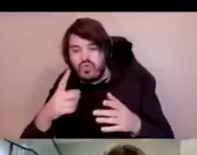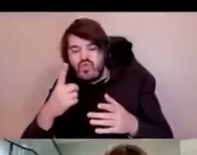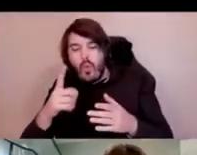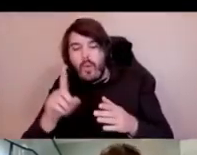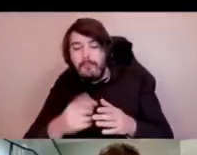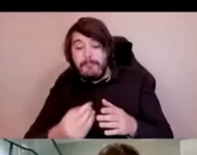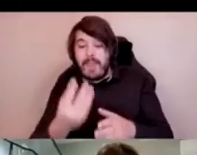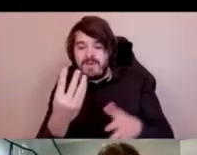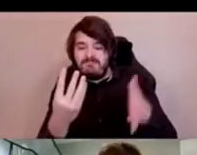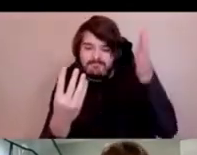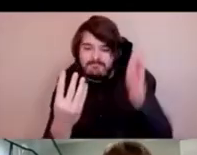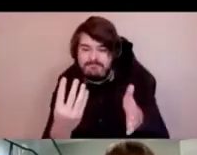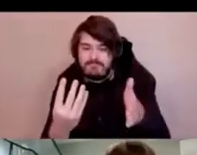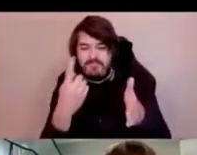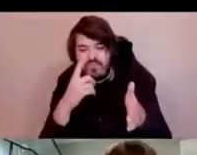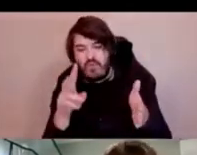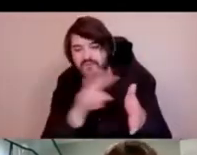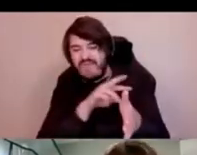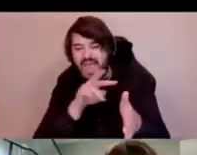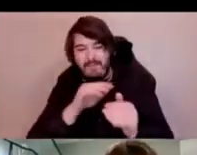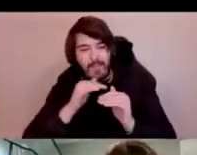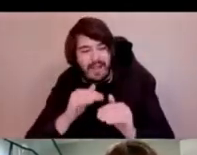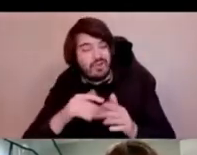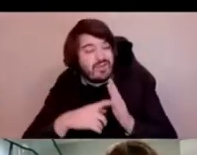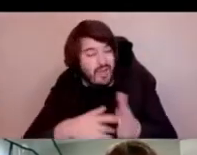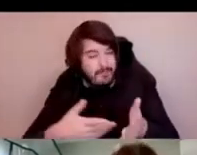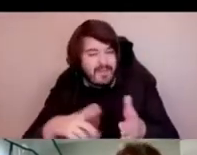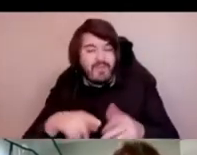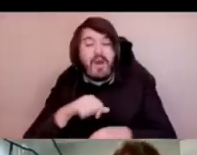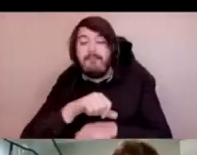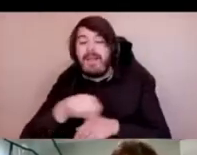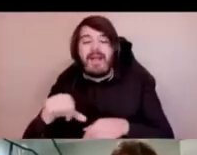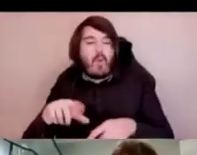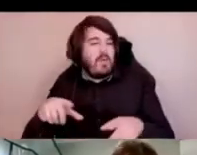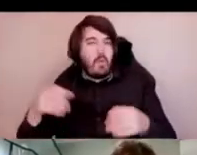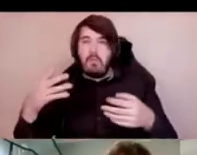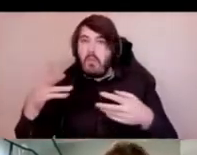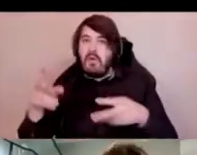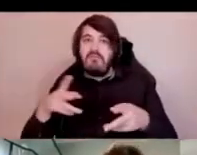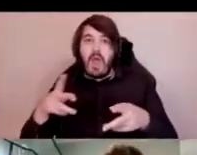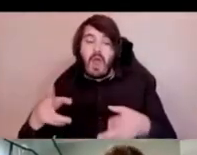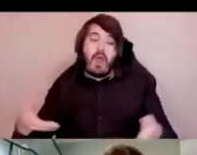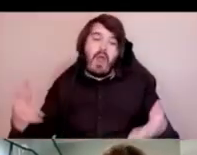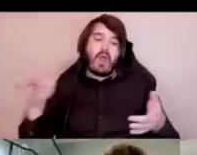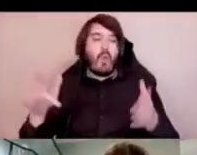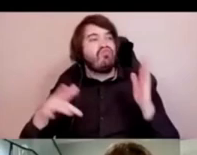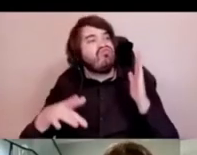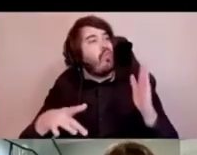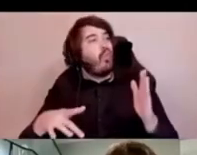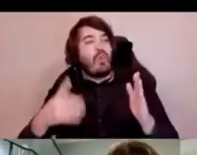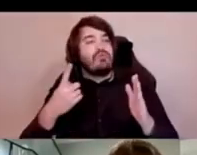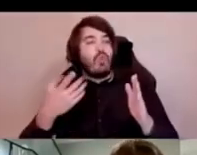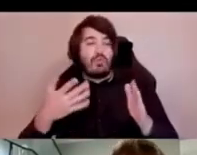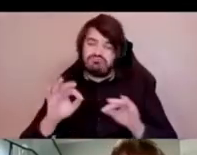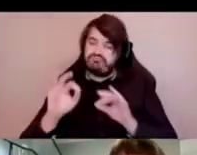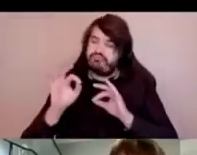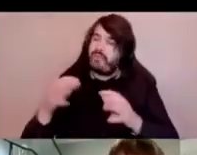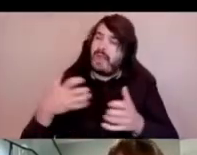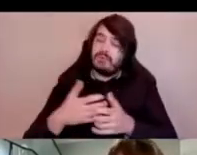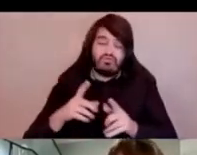pare-vent qu'on peut construire. Si on est sur un balcon, des fois, on n'a juste pas de vent à cause d'un mur ou quelque chose, donc c'est